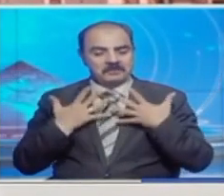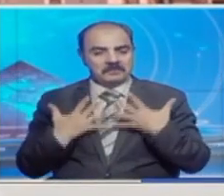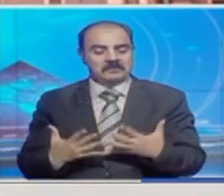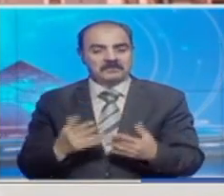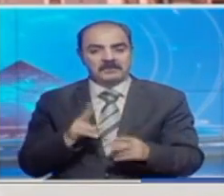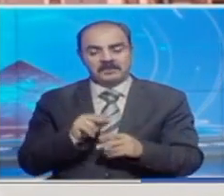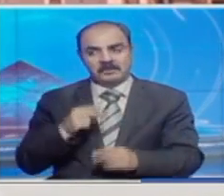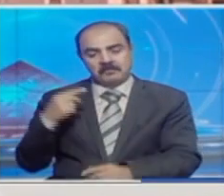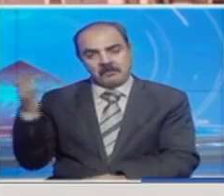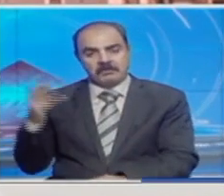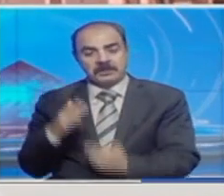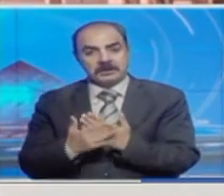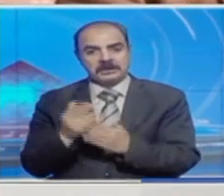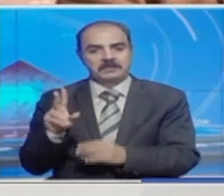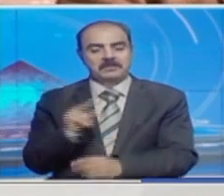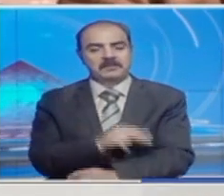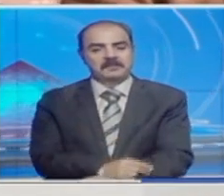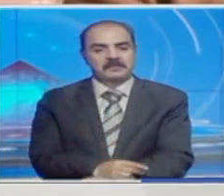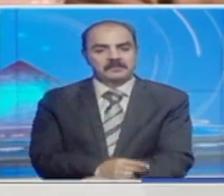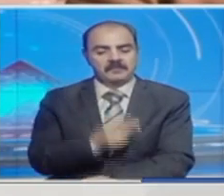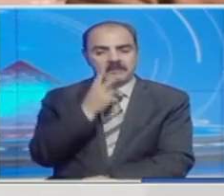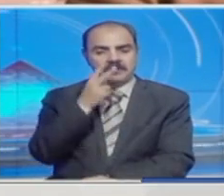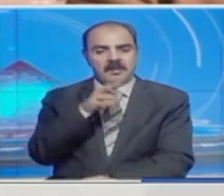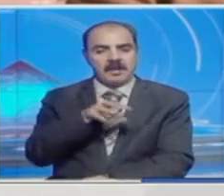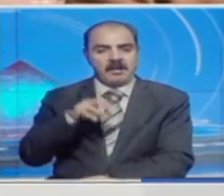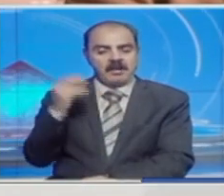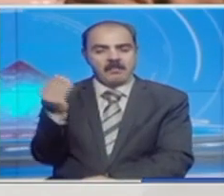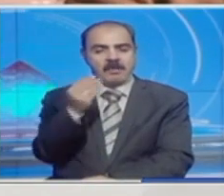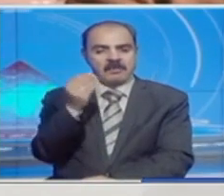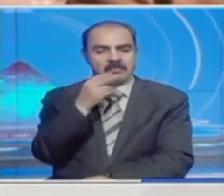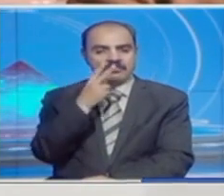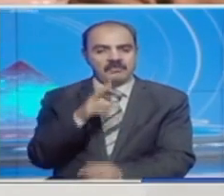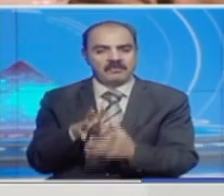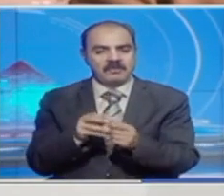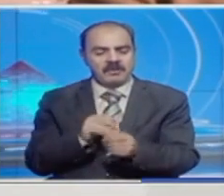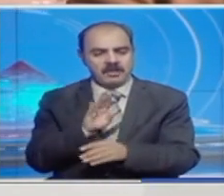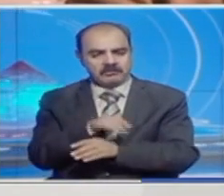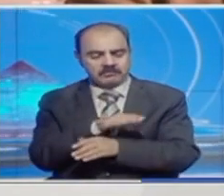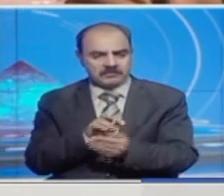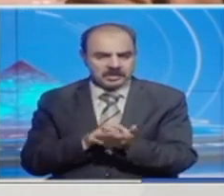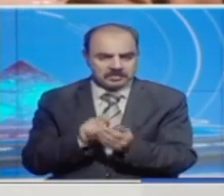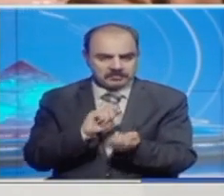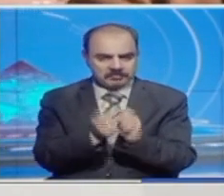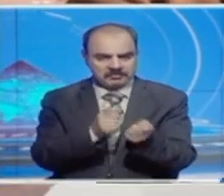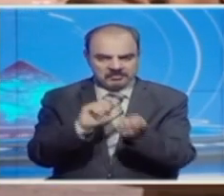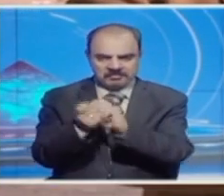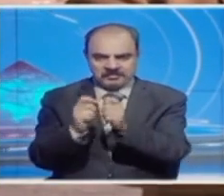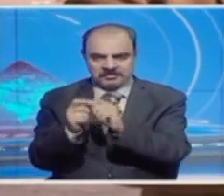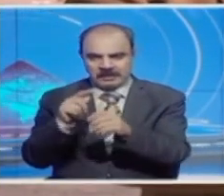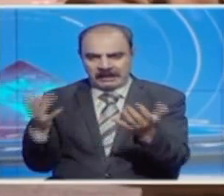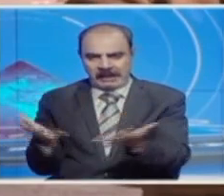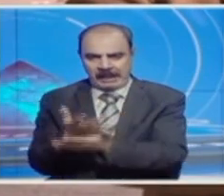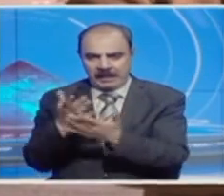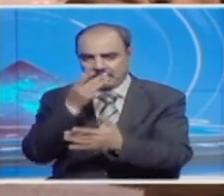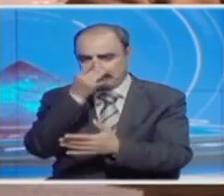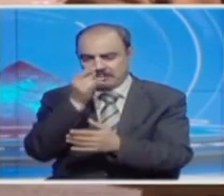السكنية في المدن الجديدة. كما يشهد حي الأسمرات على ضرورة نجاح خطة تطوير العشوائيات وتحويل الأحياء من